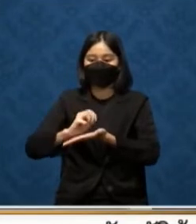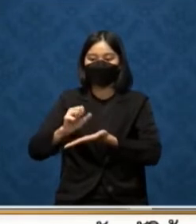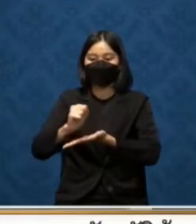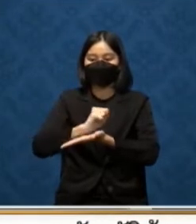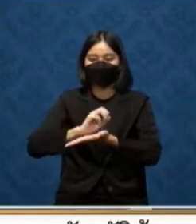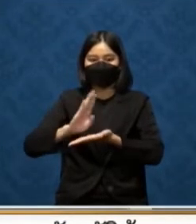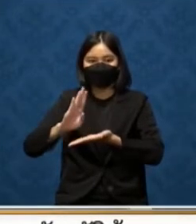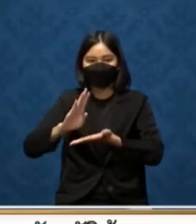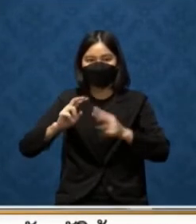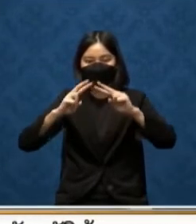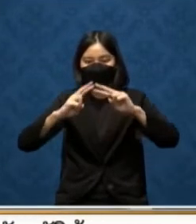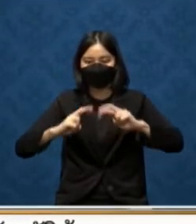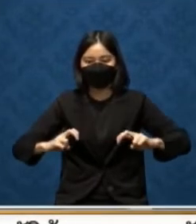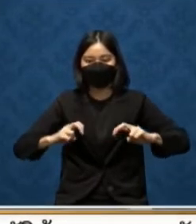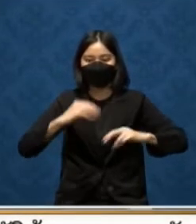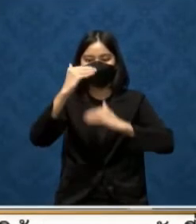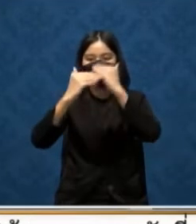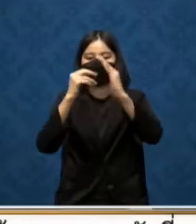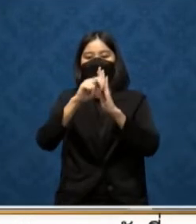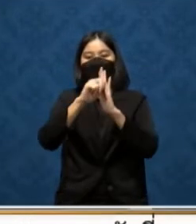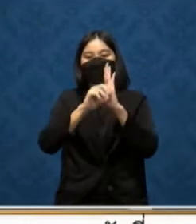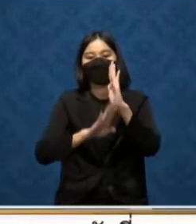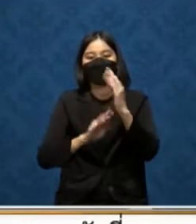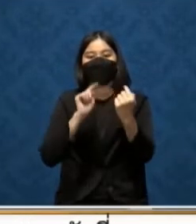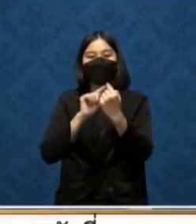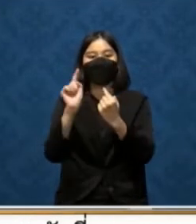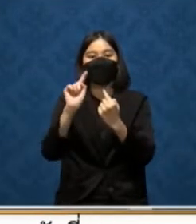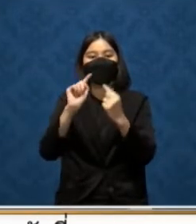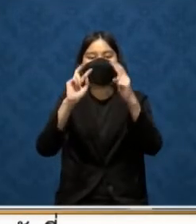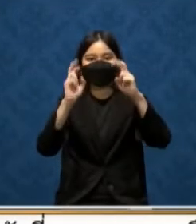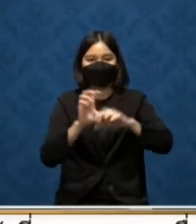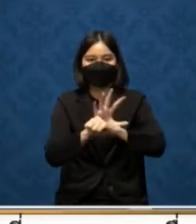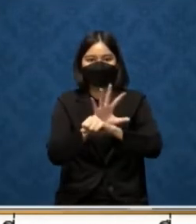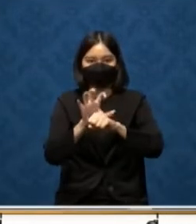ัย และพัฒนา นโยบายครับโเพในเรื่องของโวิด